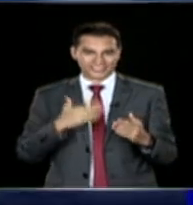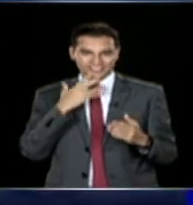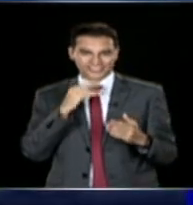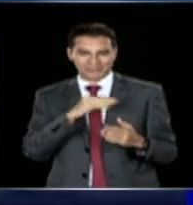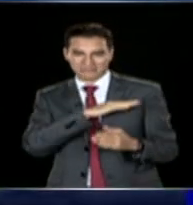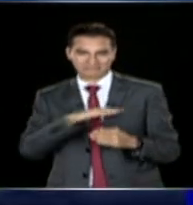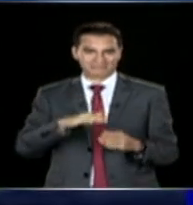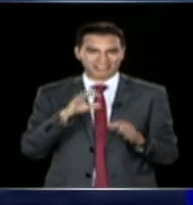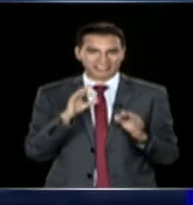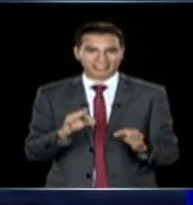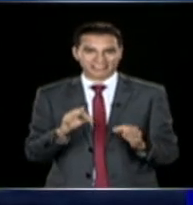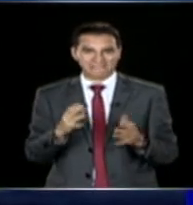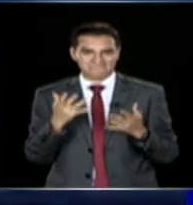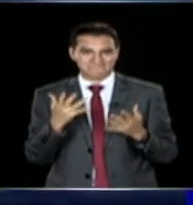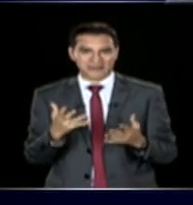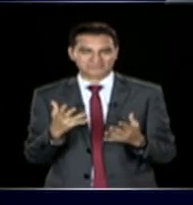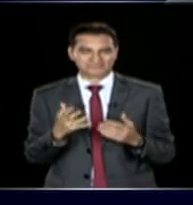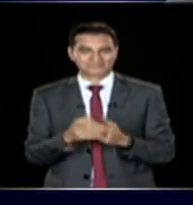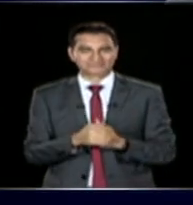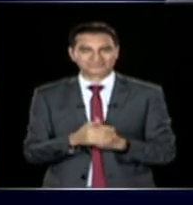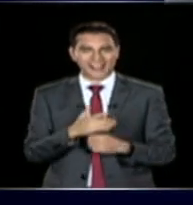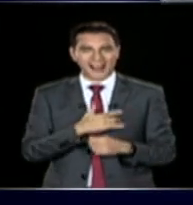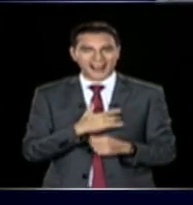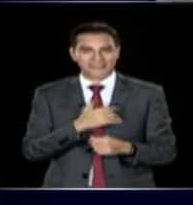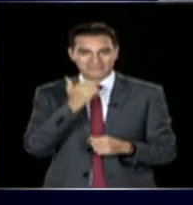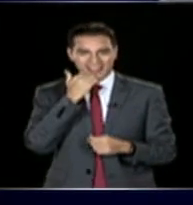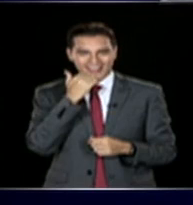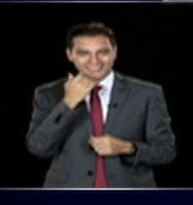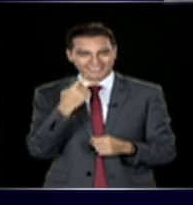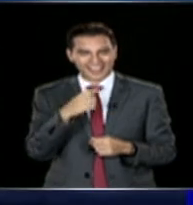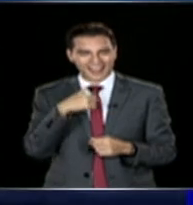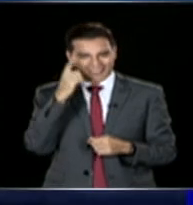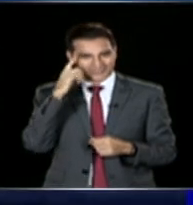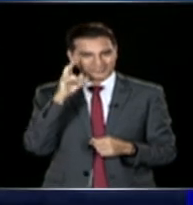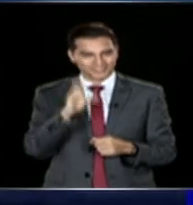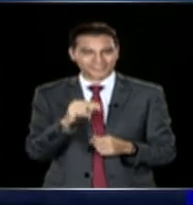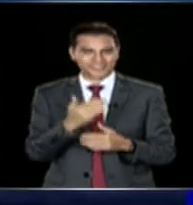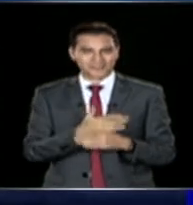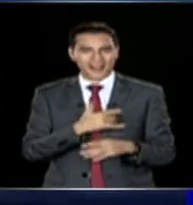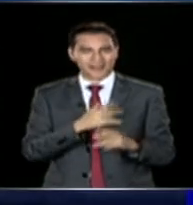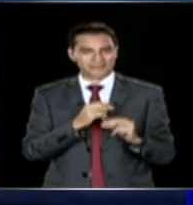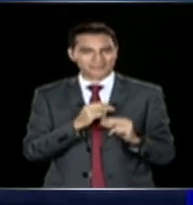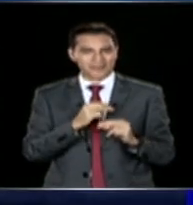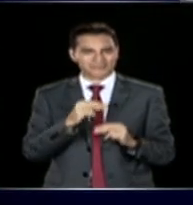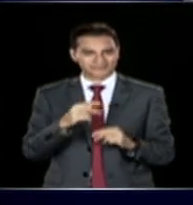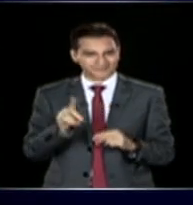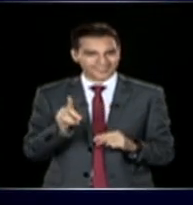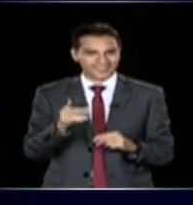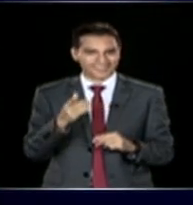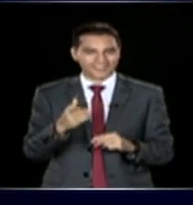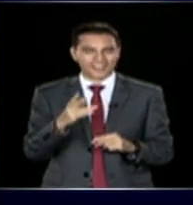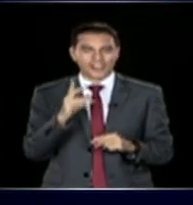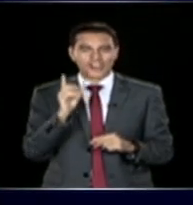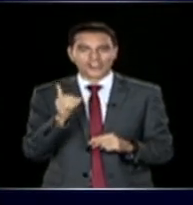كده بتطير كده. الأهلي القلب. الأهلي في القلب، أنا فاهمك كويس أوي لأنه في القلب عندي كمان.